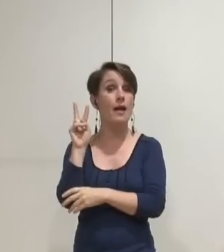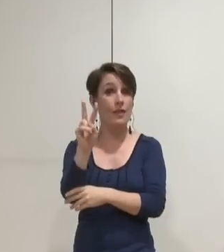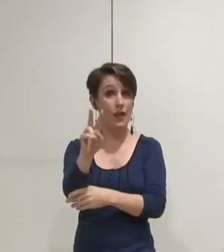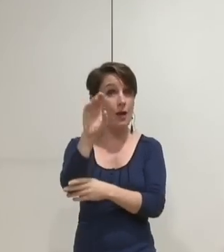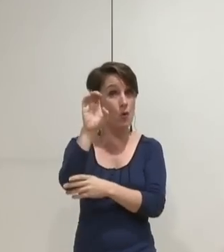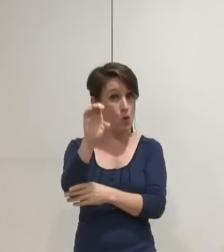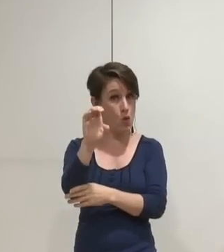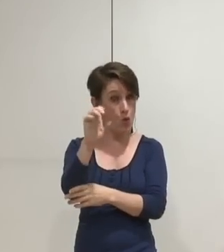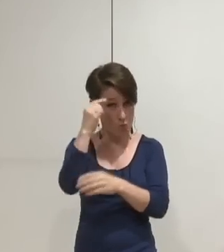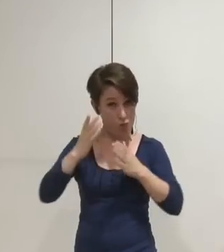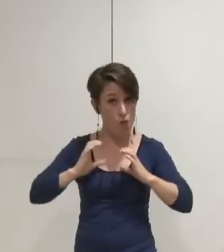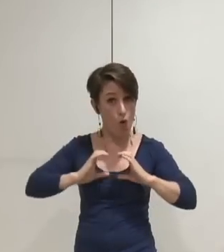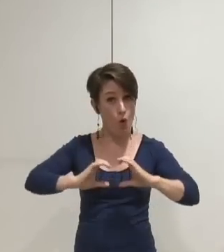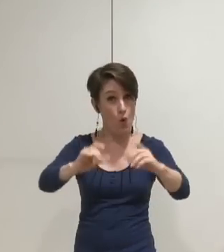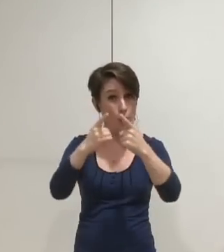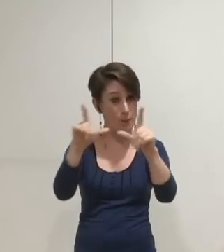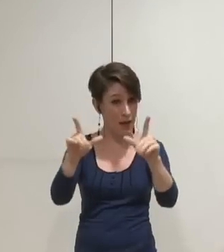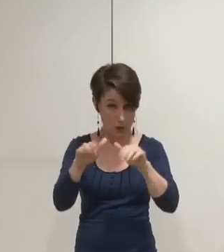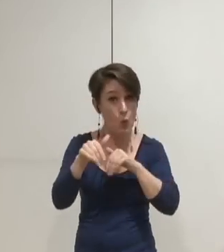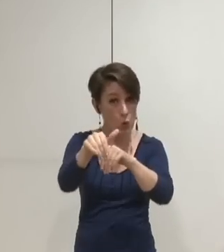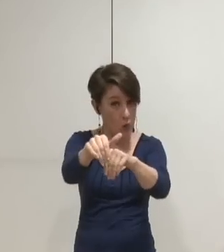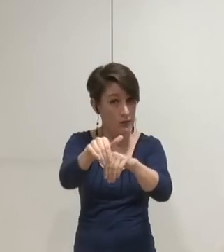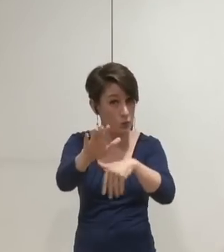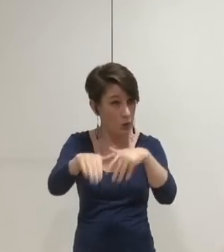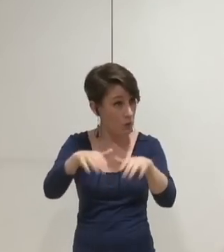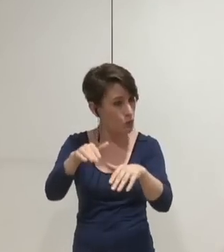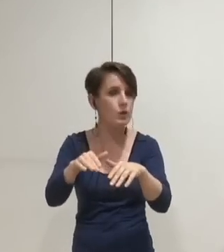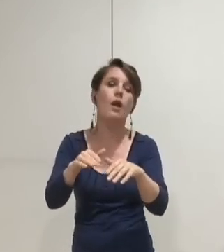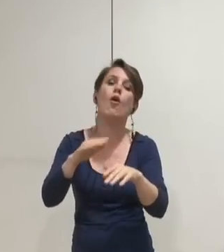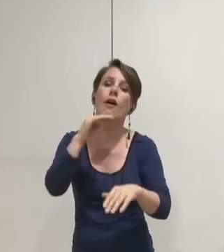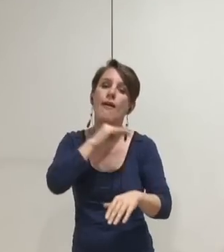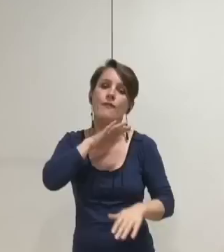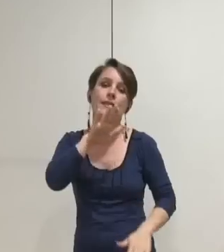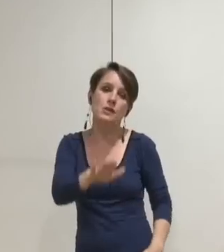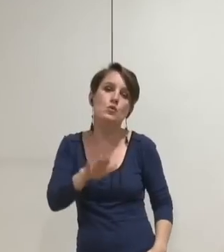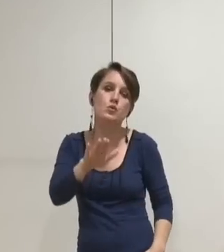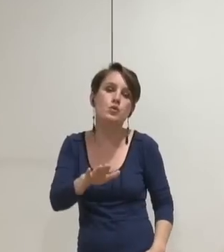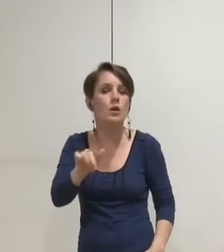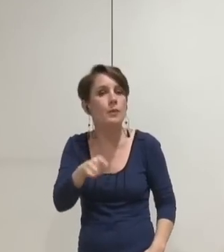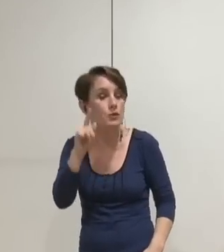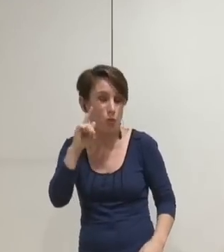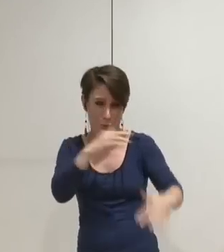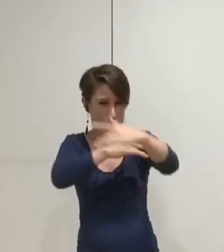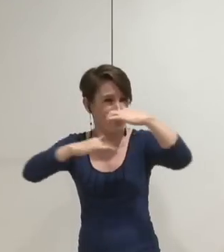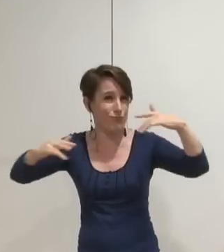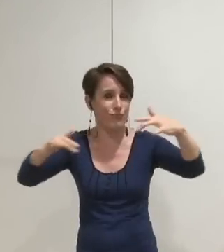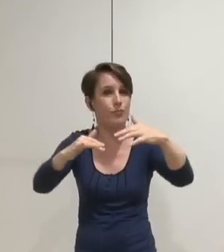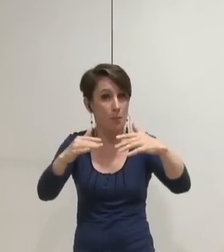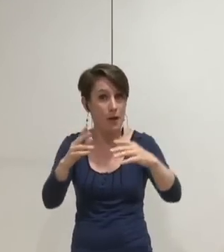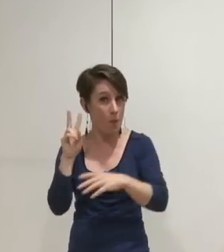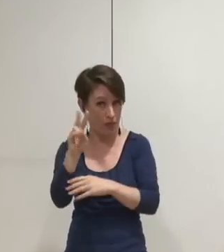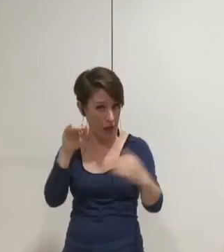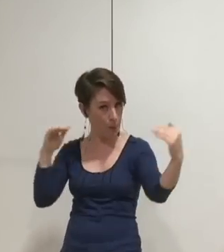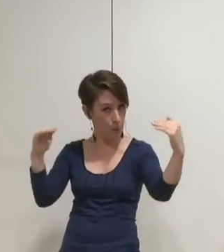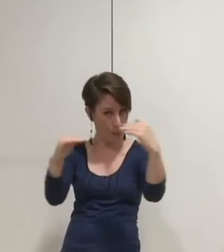cours continuera à circuler en mode d dégradé c'est-à-dire en vitesse plus lente vu le la le monde que l'on peut attendre sur le cours les